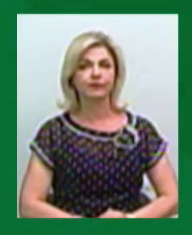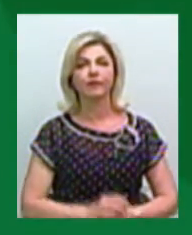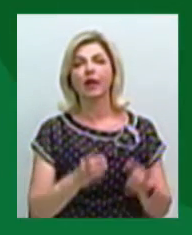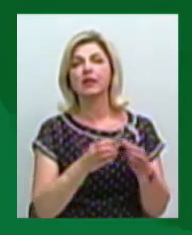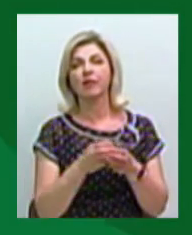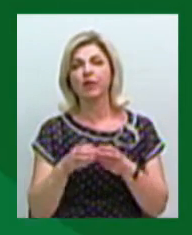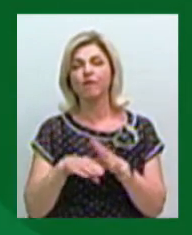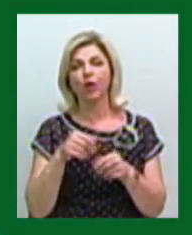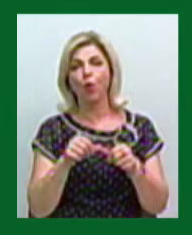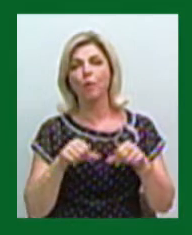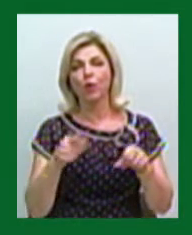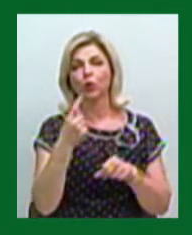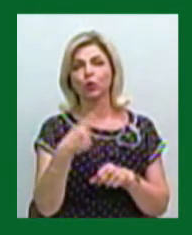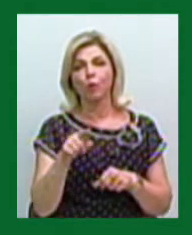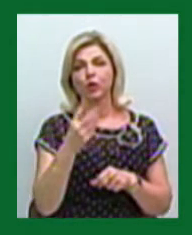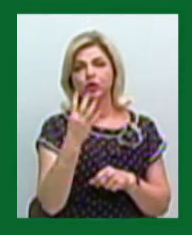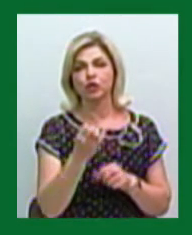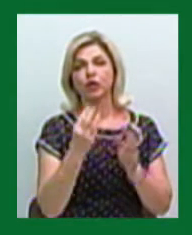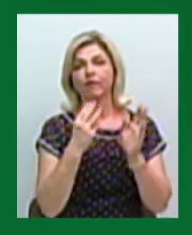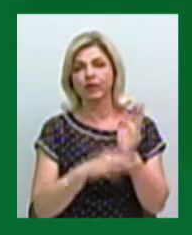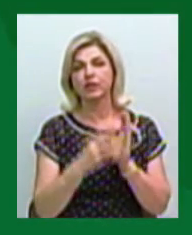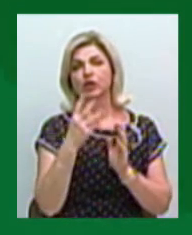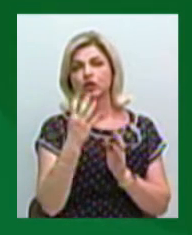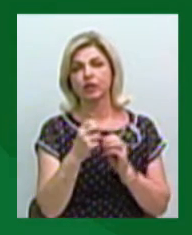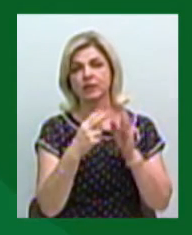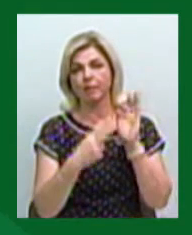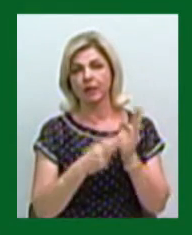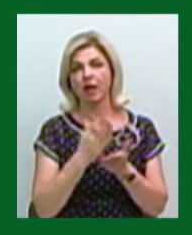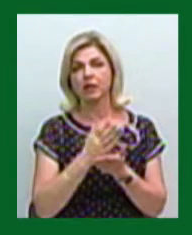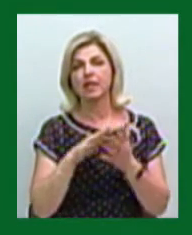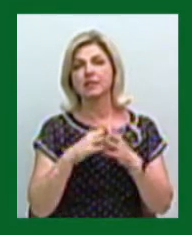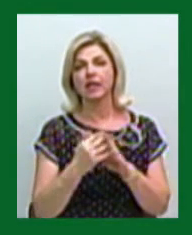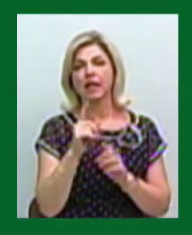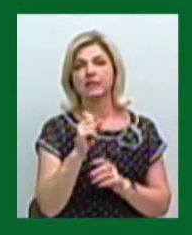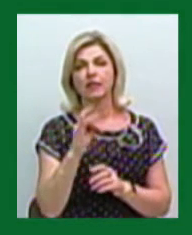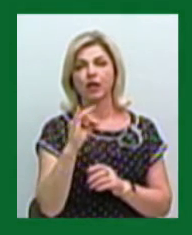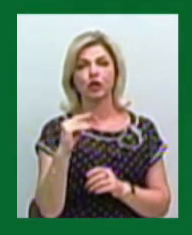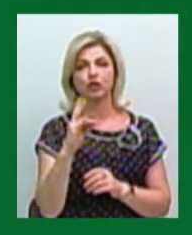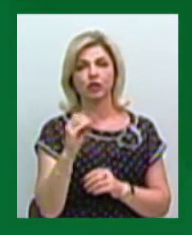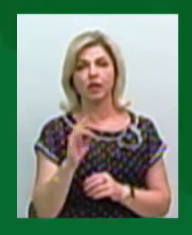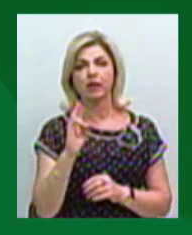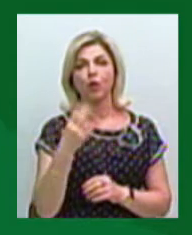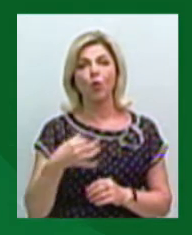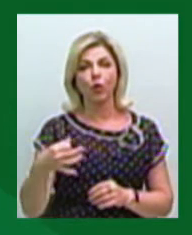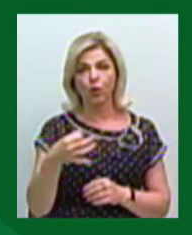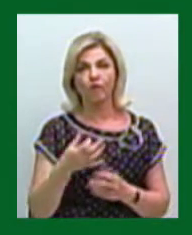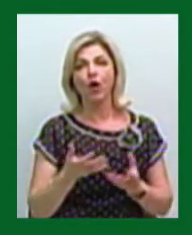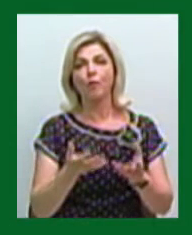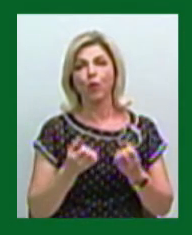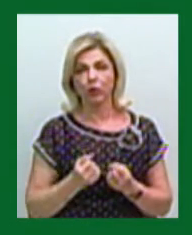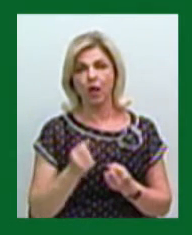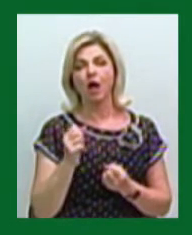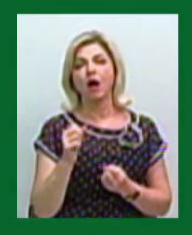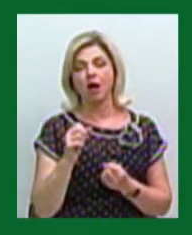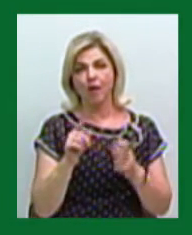Дільнична виборча комісія номер 480-417, що розташована в селі Зарічне Миколаївського району, отримала вологі бюлетені.